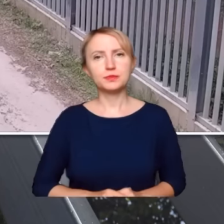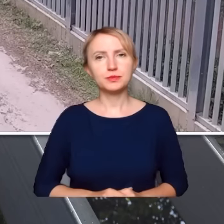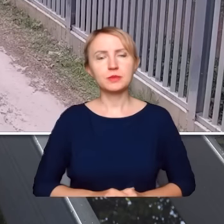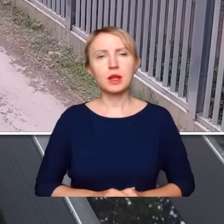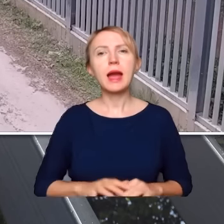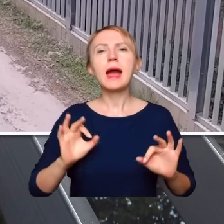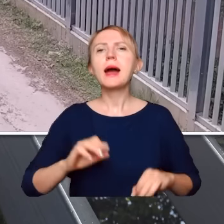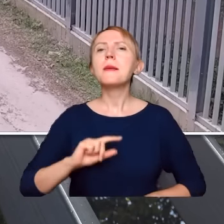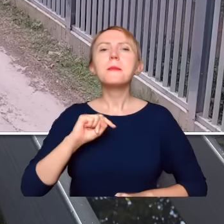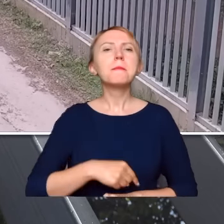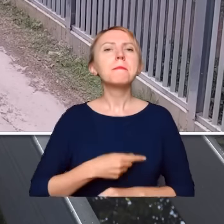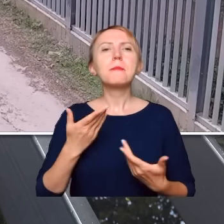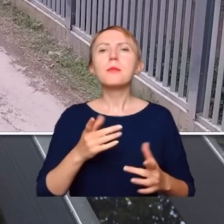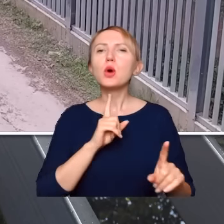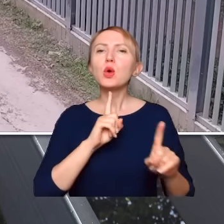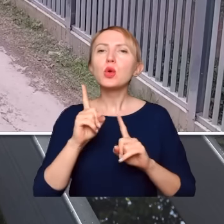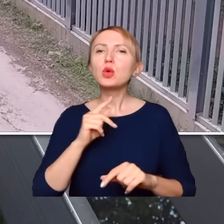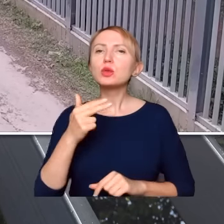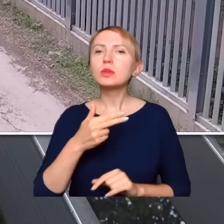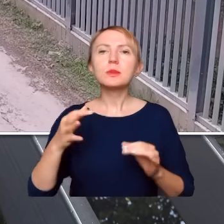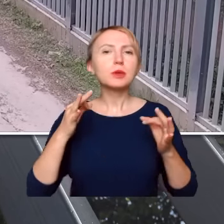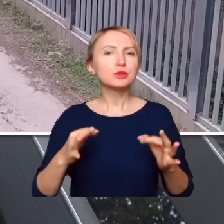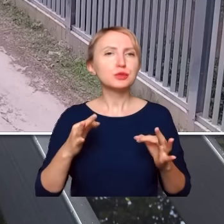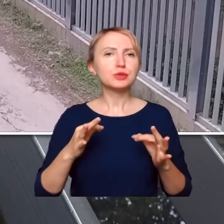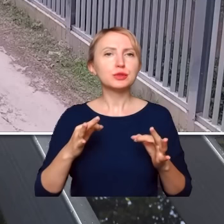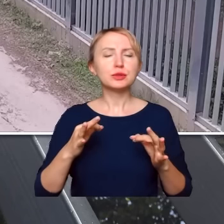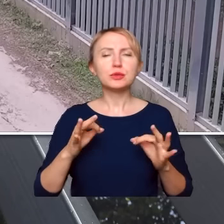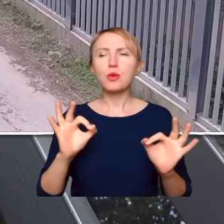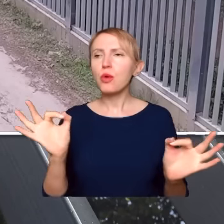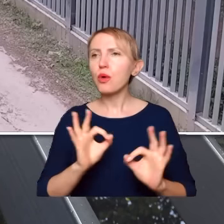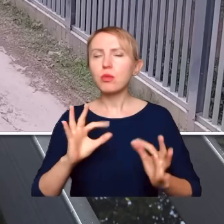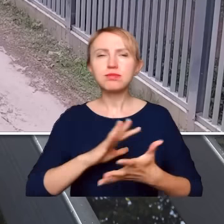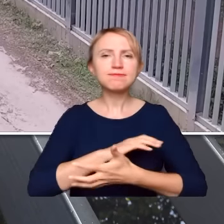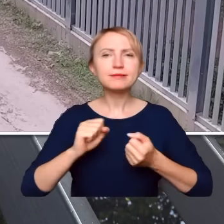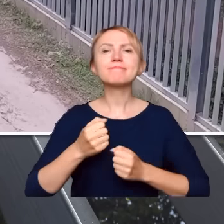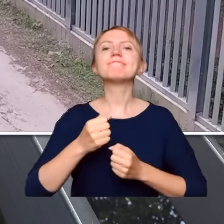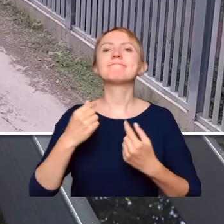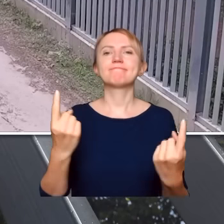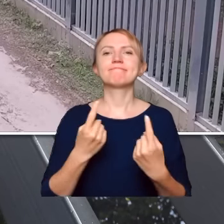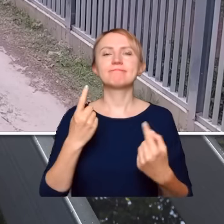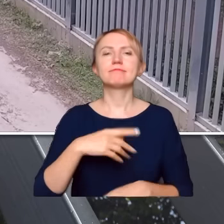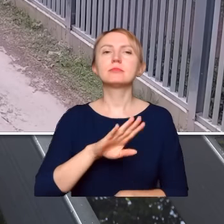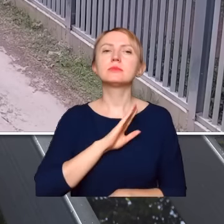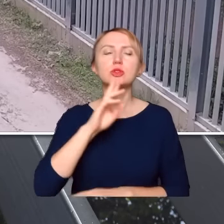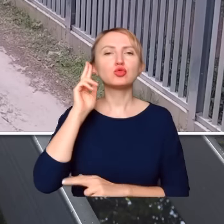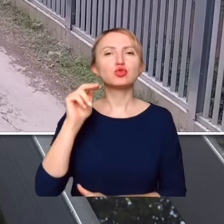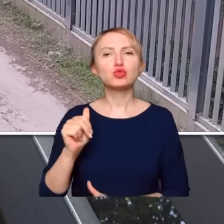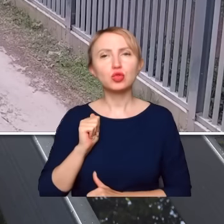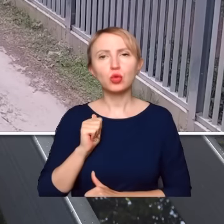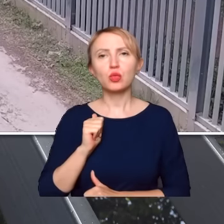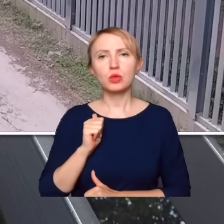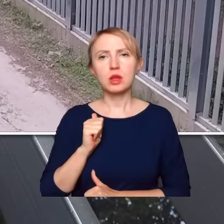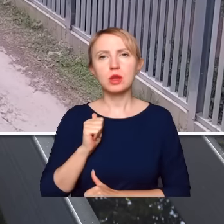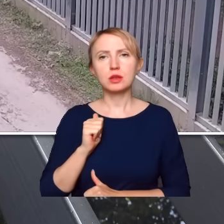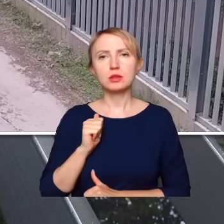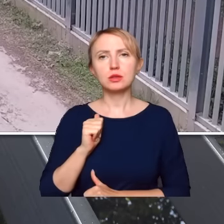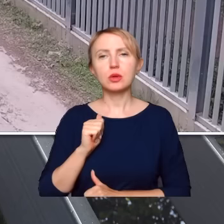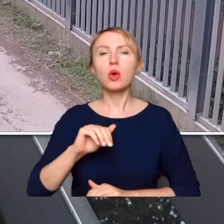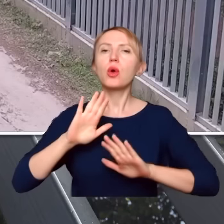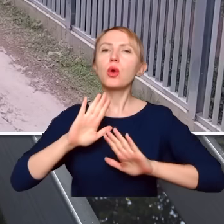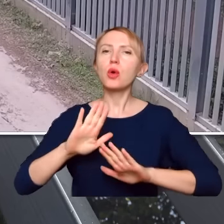prokuratorze, rozmawiamy o tym dzisiejszym tragicznym wydarzeniu śmierci żołnierza, jednego z żołnierzy, którzy chronią